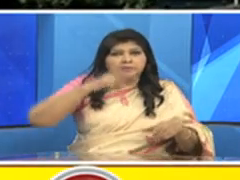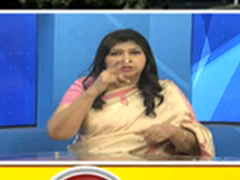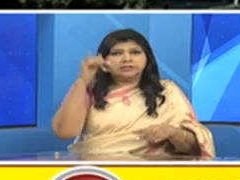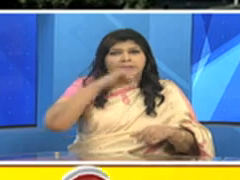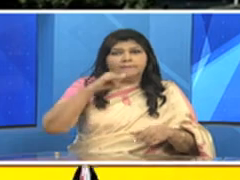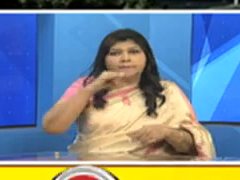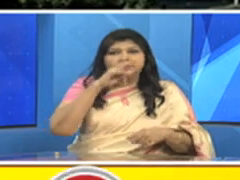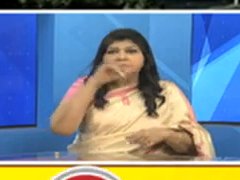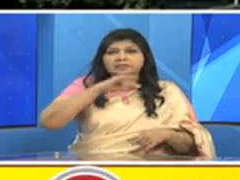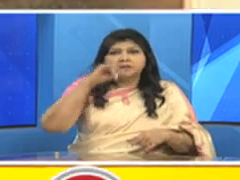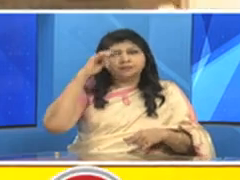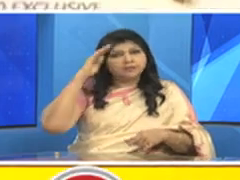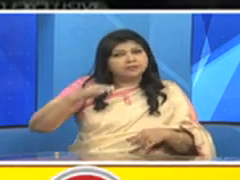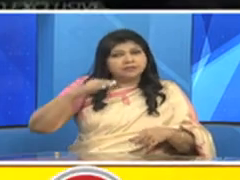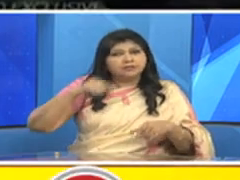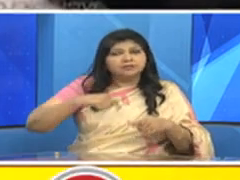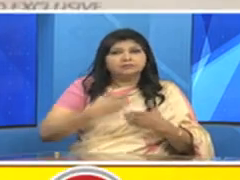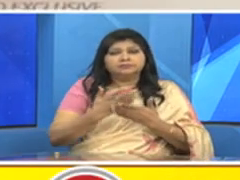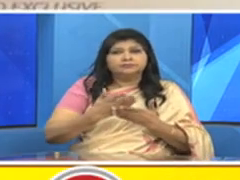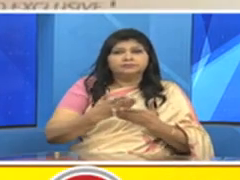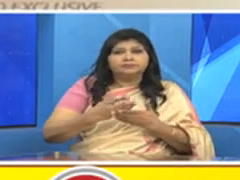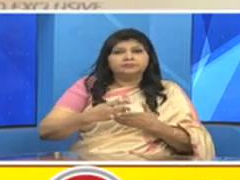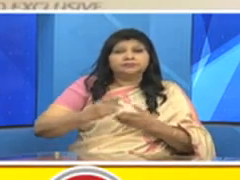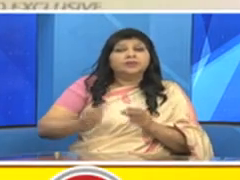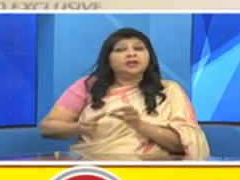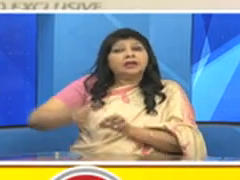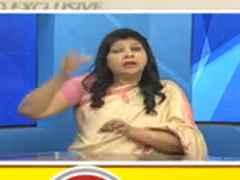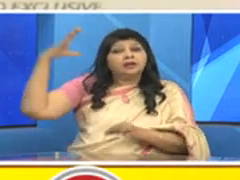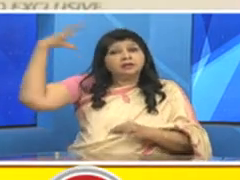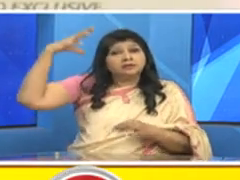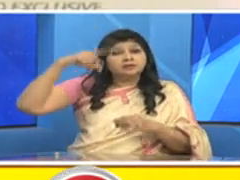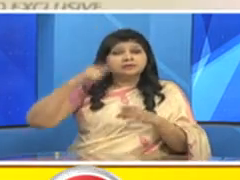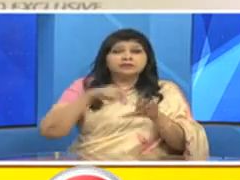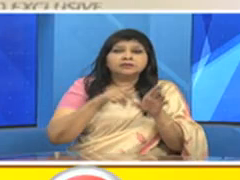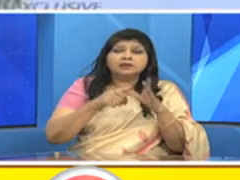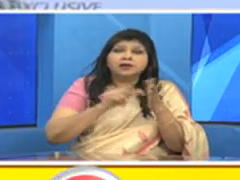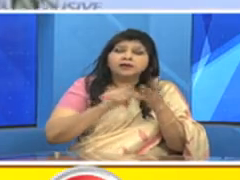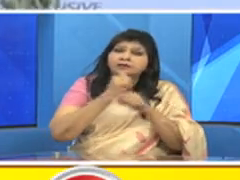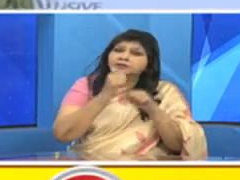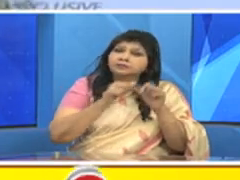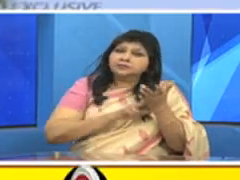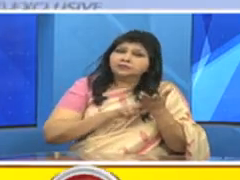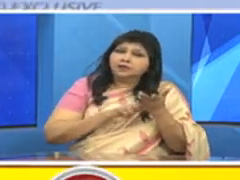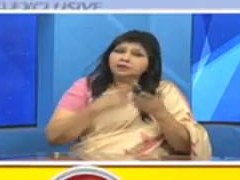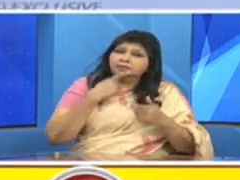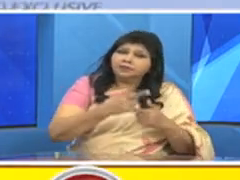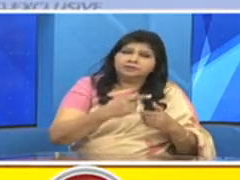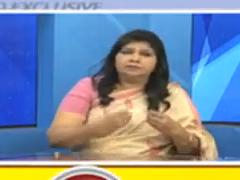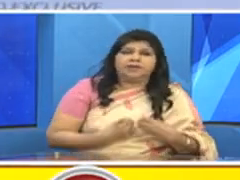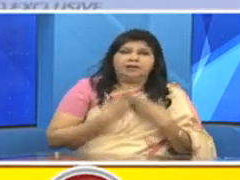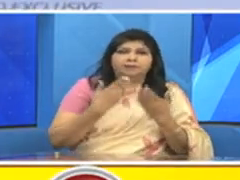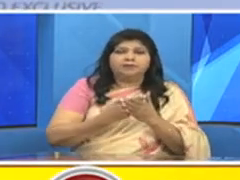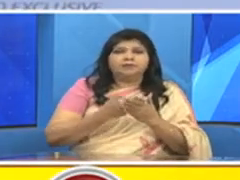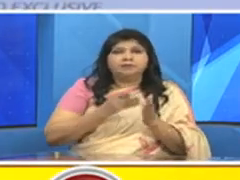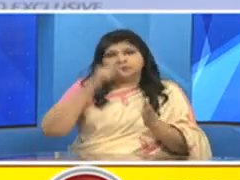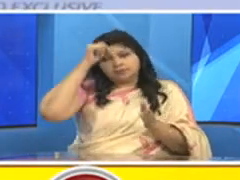गणतंत्र दिवस के पावन अवसर पर मुझे गगनयान के बारे में बताते हुए अपार हर्ष हो रहा है। देश उस